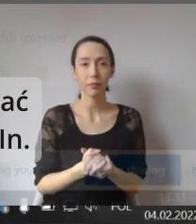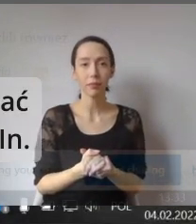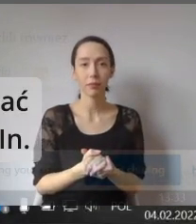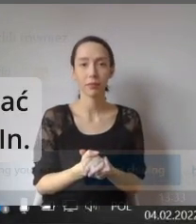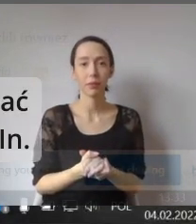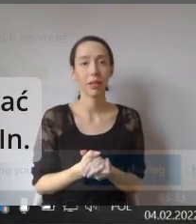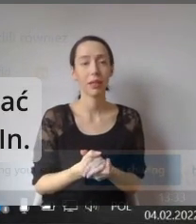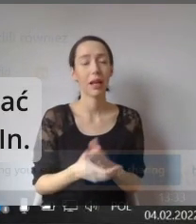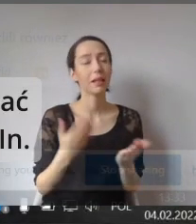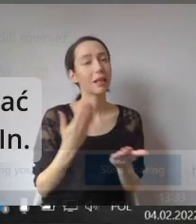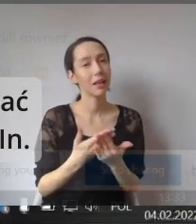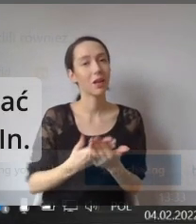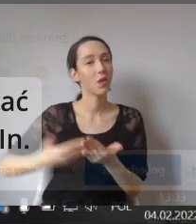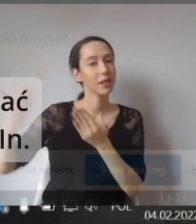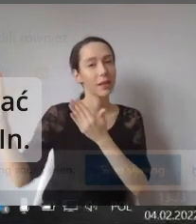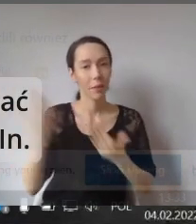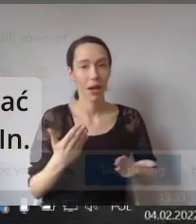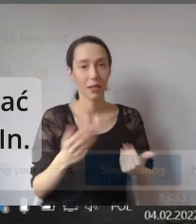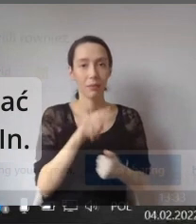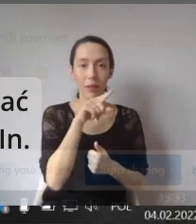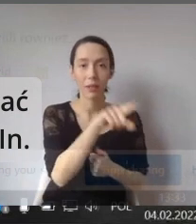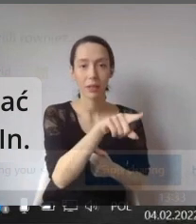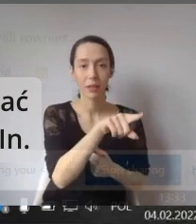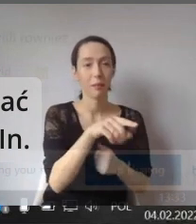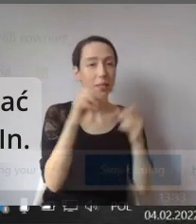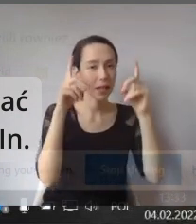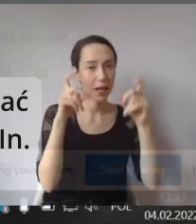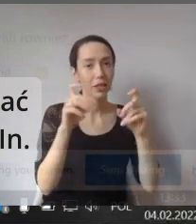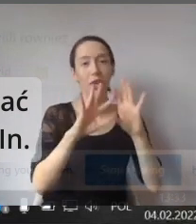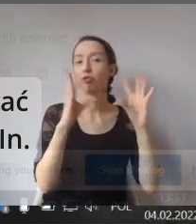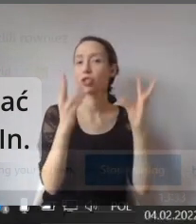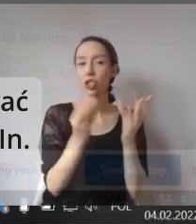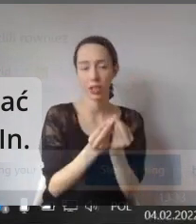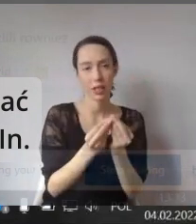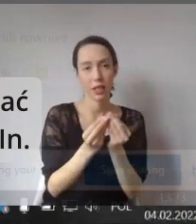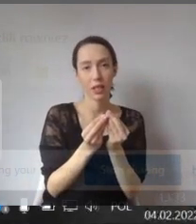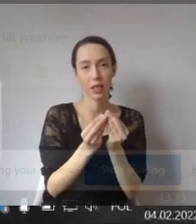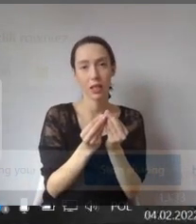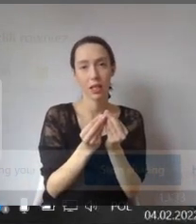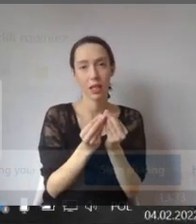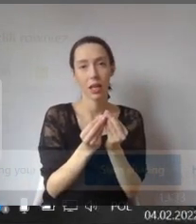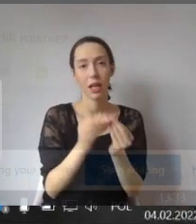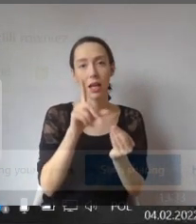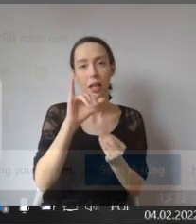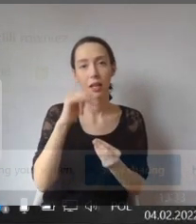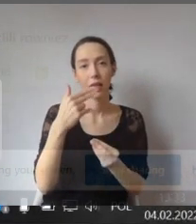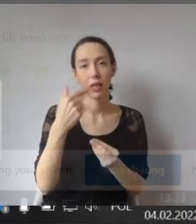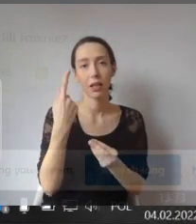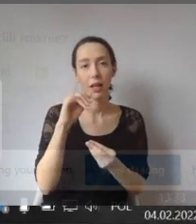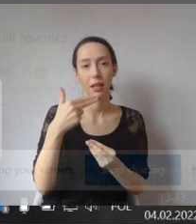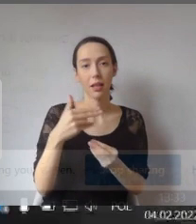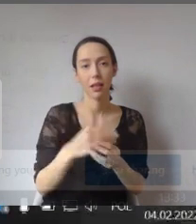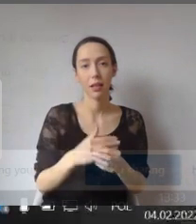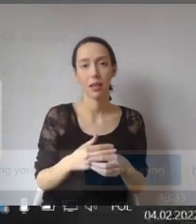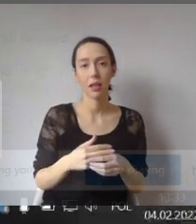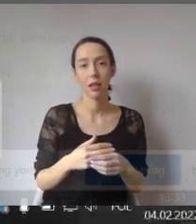naprawdę zachęcam do tego, żeby wybrać opcję widoczności zdjęcia dla wszystkich członków LinkedIn. Ja tutaj poszłam na to krok dalej i dam,